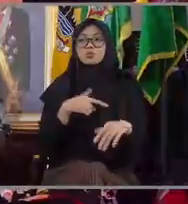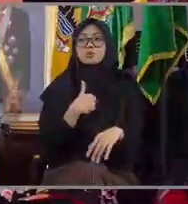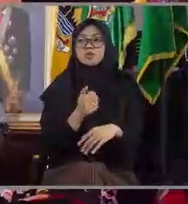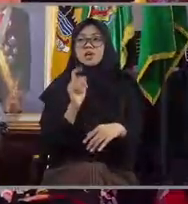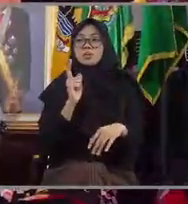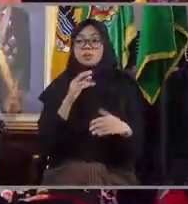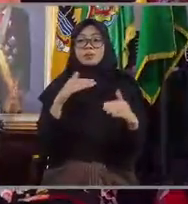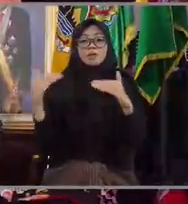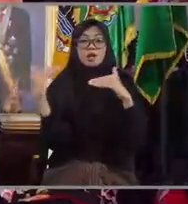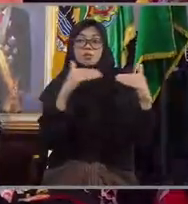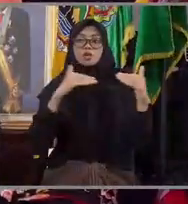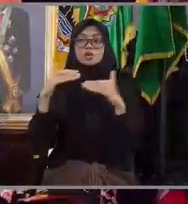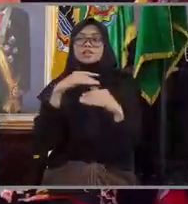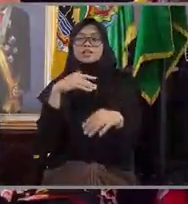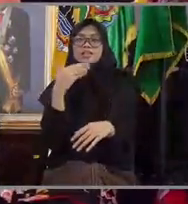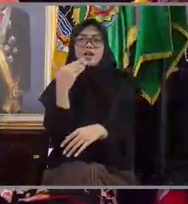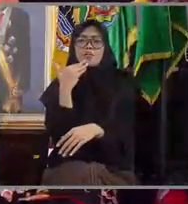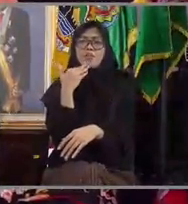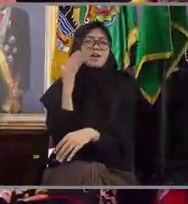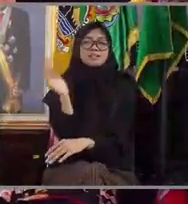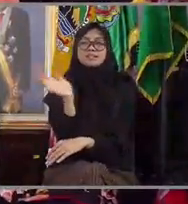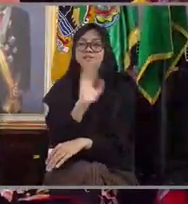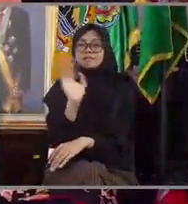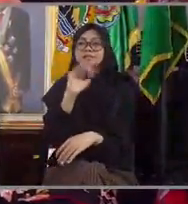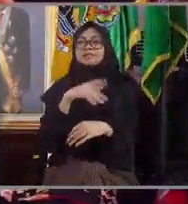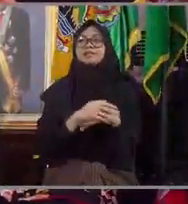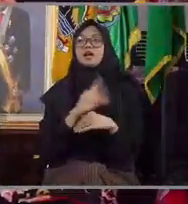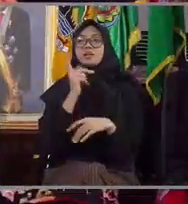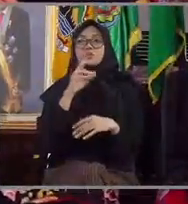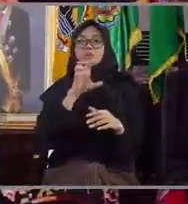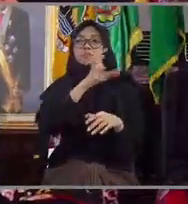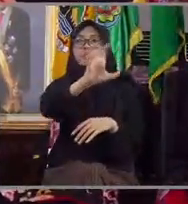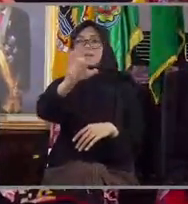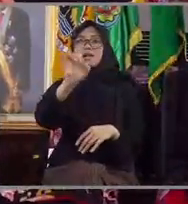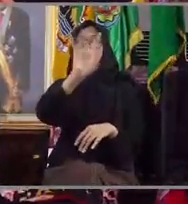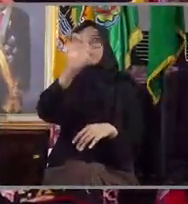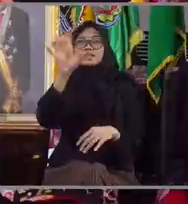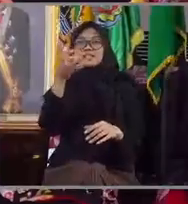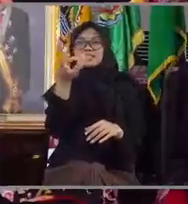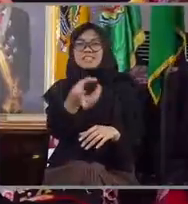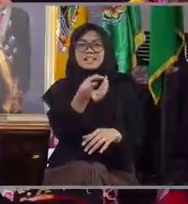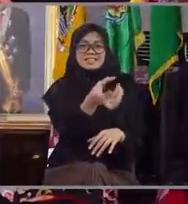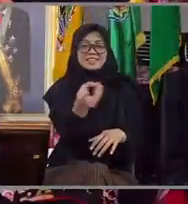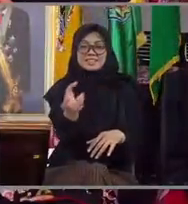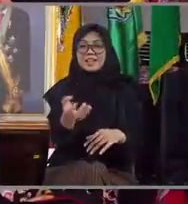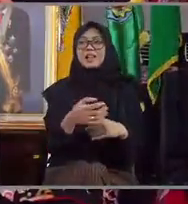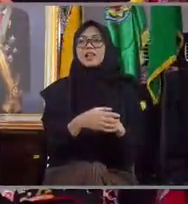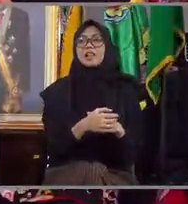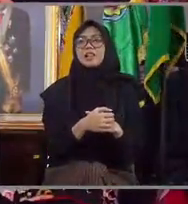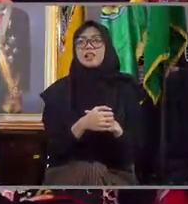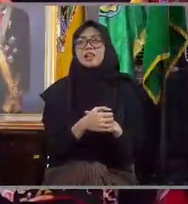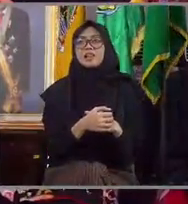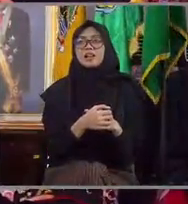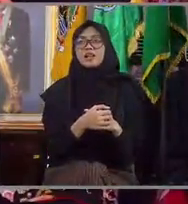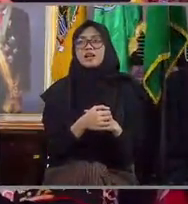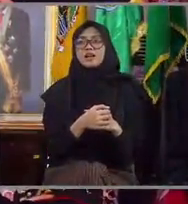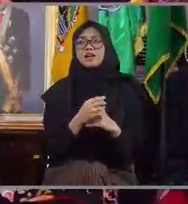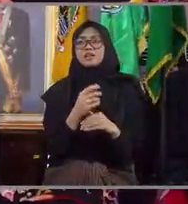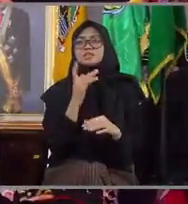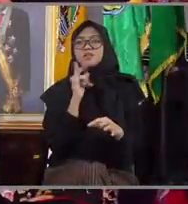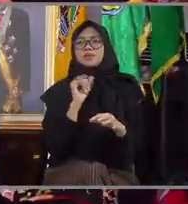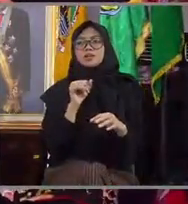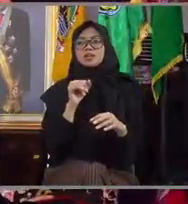transportasi tidak semudah dengan yang dibayarkan untuk daerah-daerah terpencil mungkin salah satu untuk kendaraan